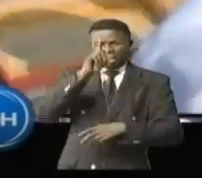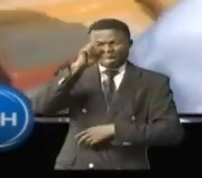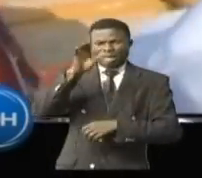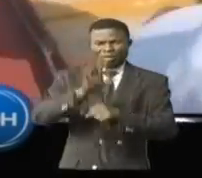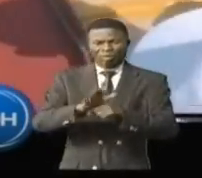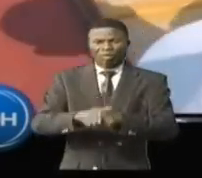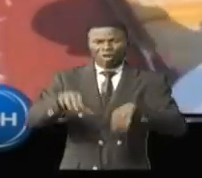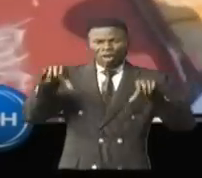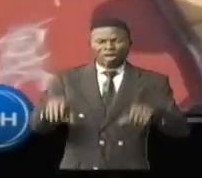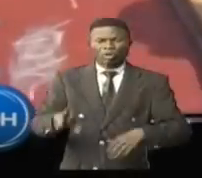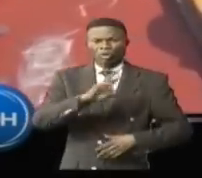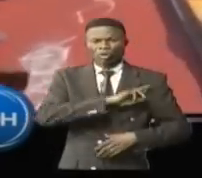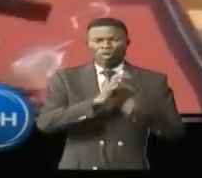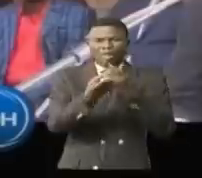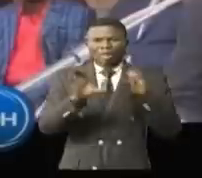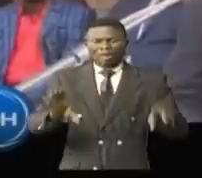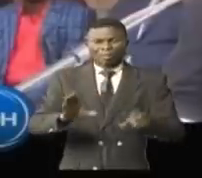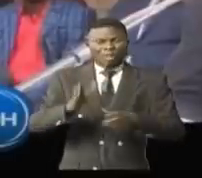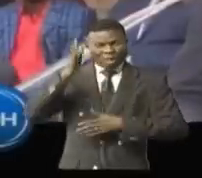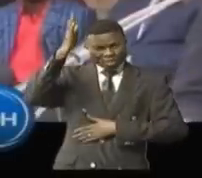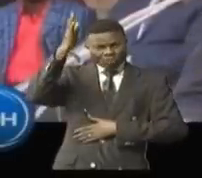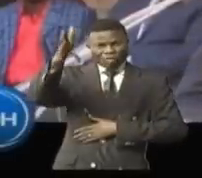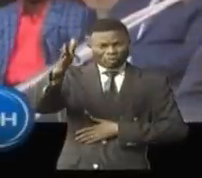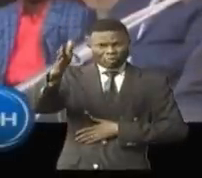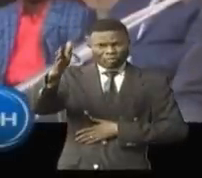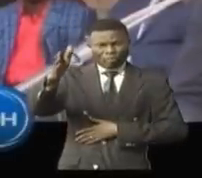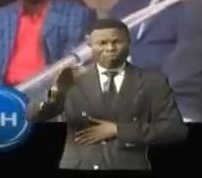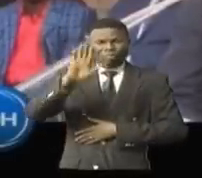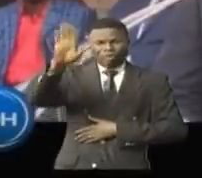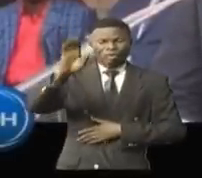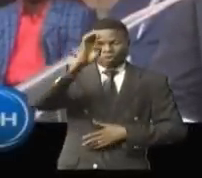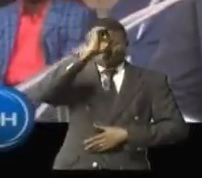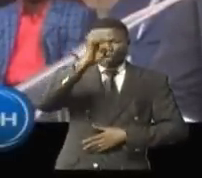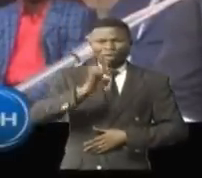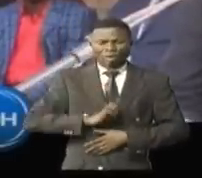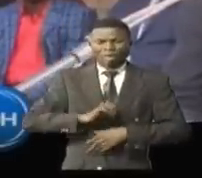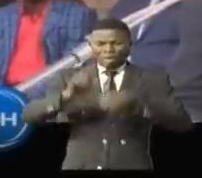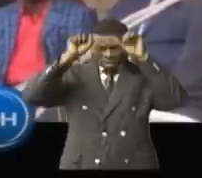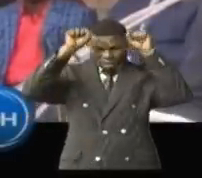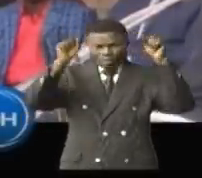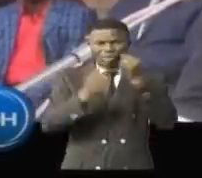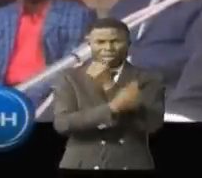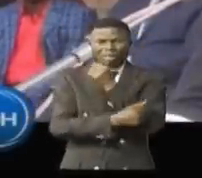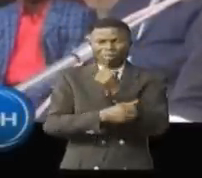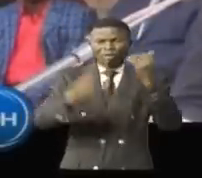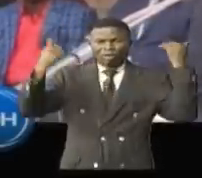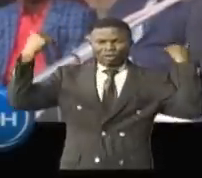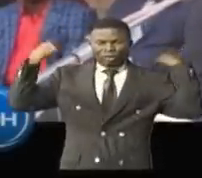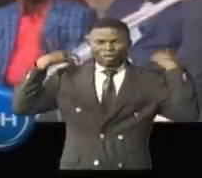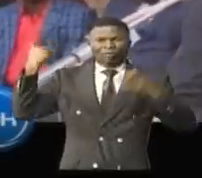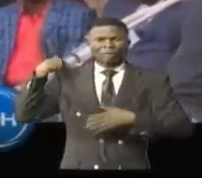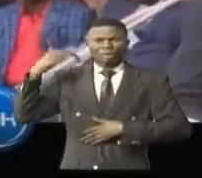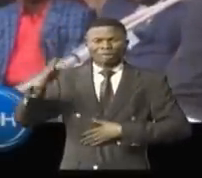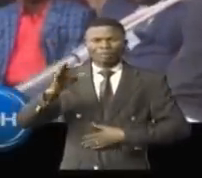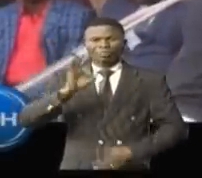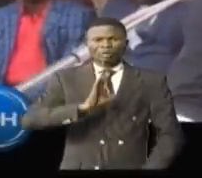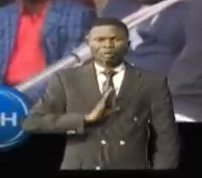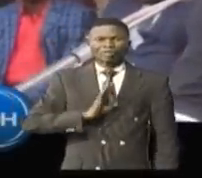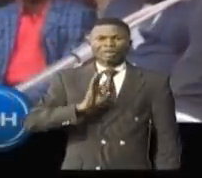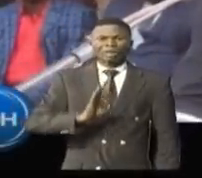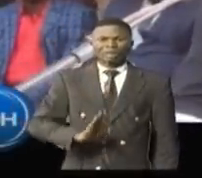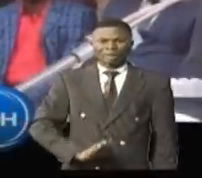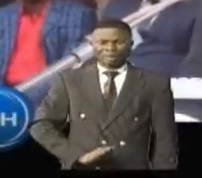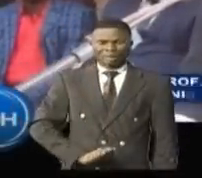démocratique d'aujourd'hui et de demain, que son Excellence Monsieur le Président de la République et chef de l'État, Félix Antoine